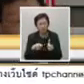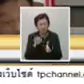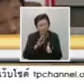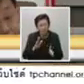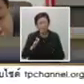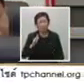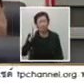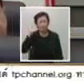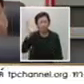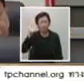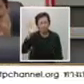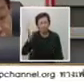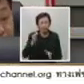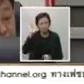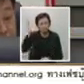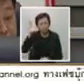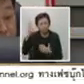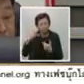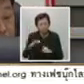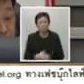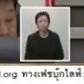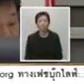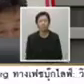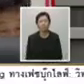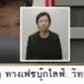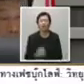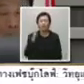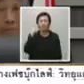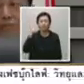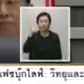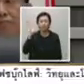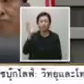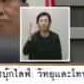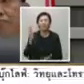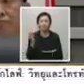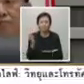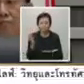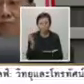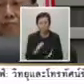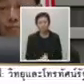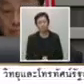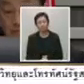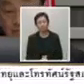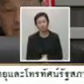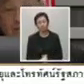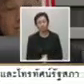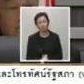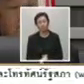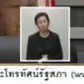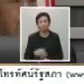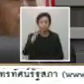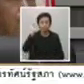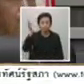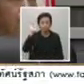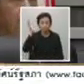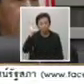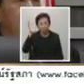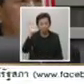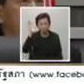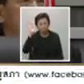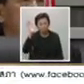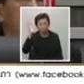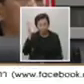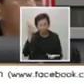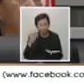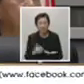ลอันนี้กำลังอภิปรายอยู่เลยนะคะท่านประธาน อภิปรายแต่ว่า จะอนุญาตให้ คือถ้าท่านจะอภิปรายโด